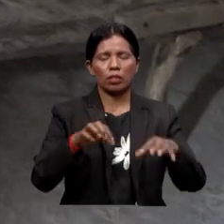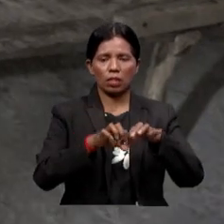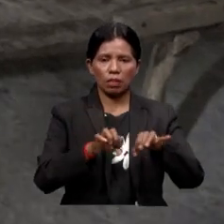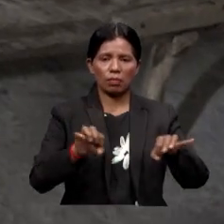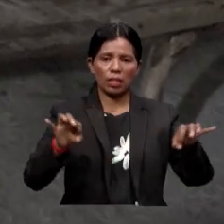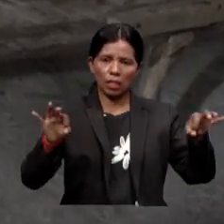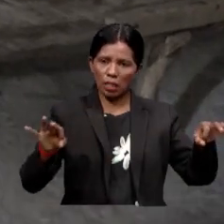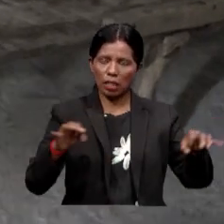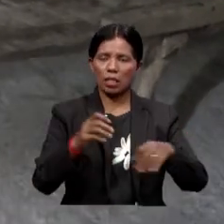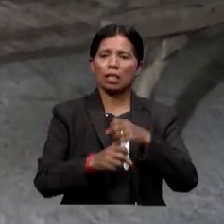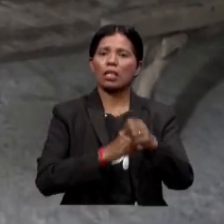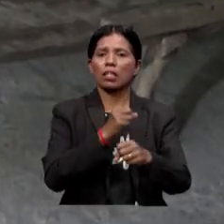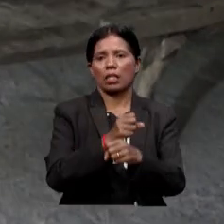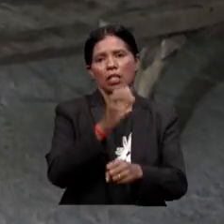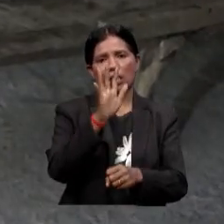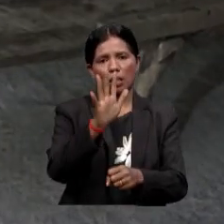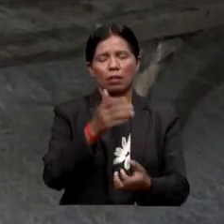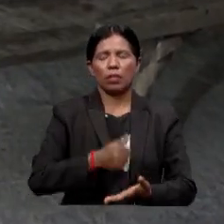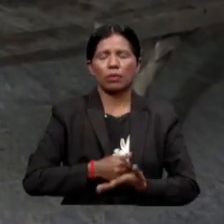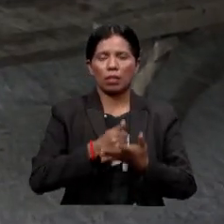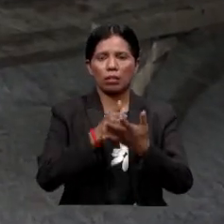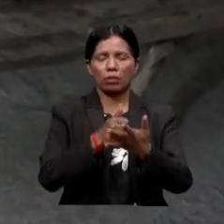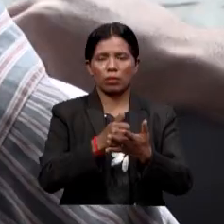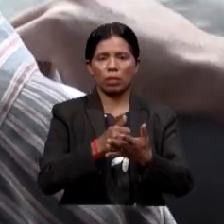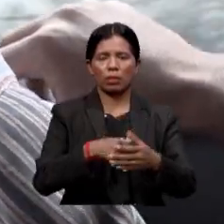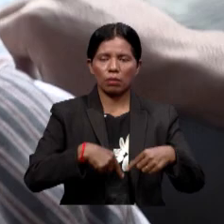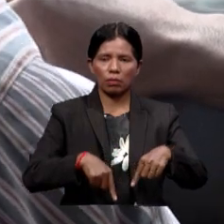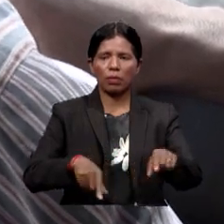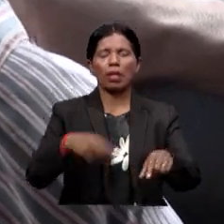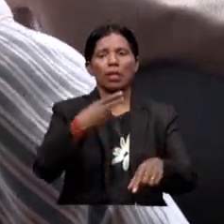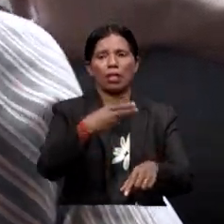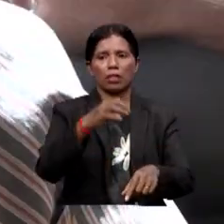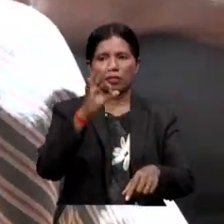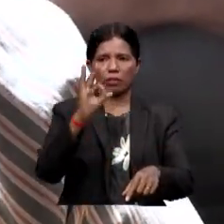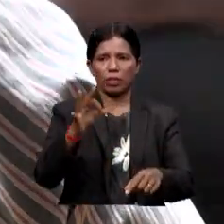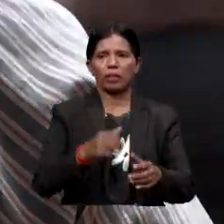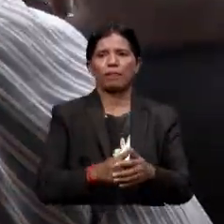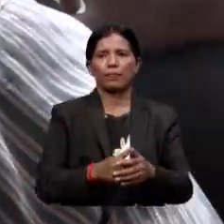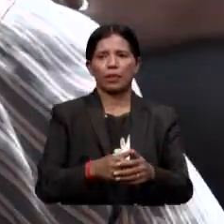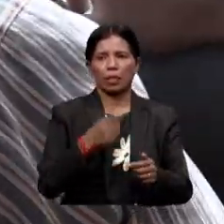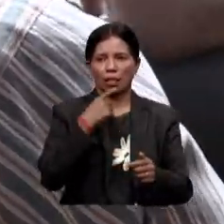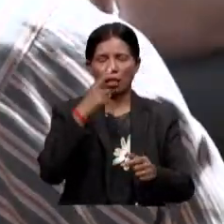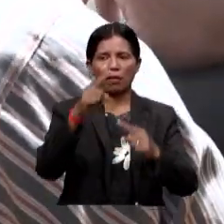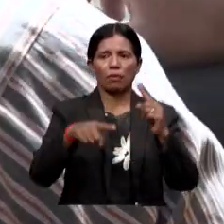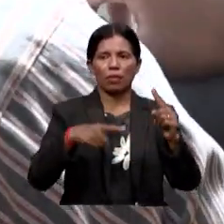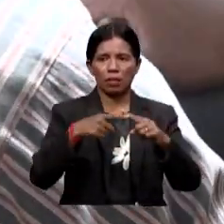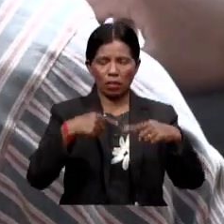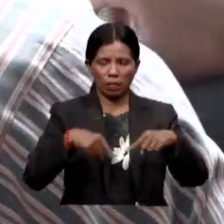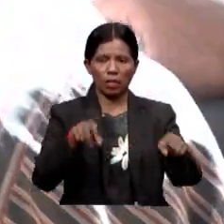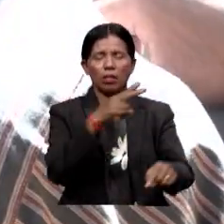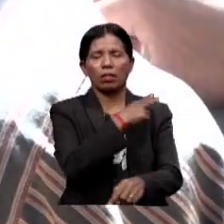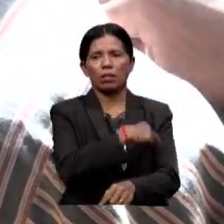durante tina lima. Ho ditulung nia soe bekik. Avo Mateus hateten. Banghira ne ba